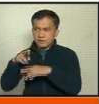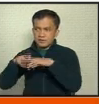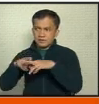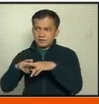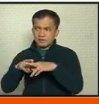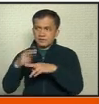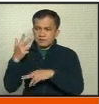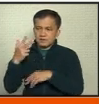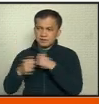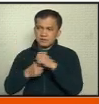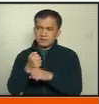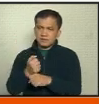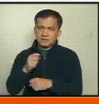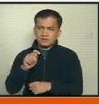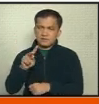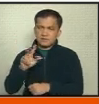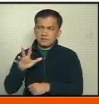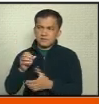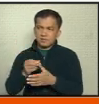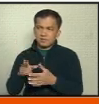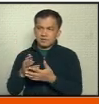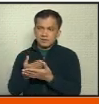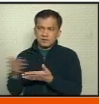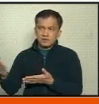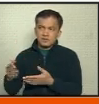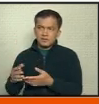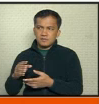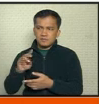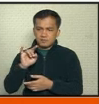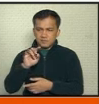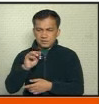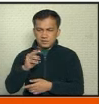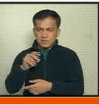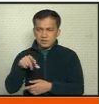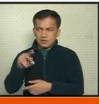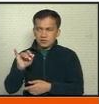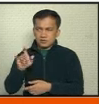ng 3 taon ng TV5 o bilhin ng tuluyan ang